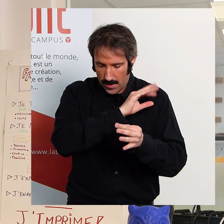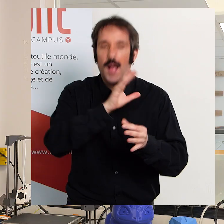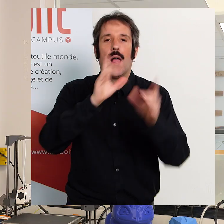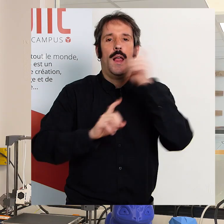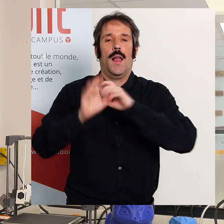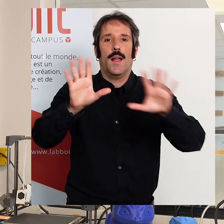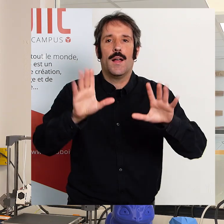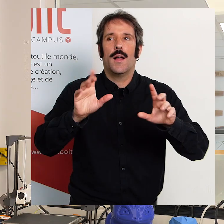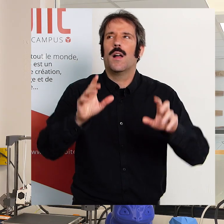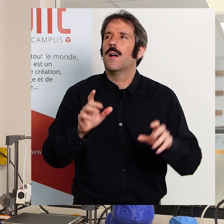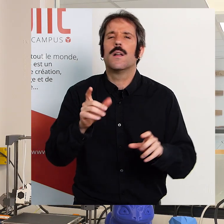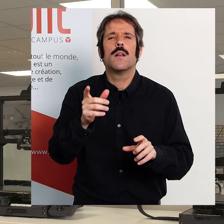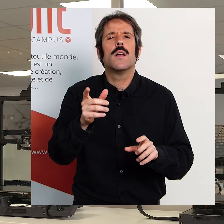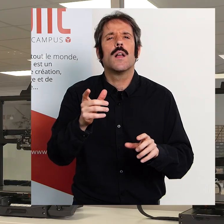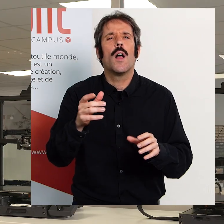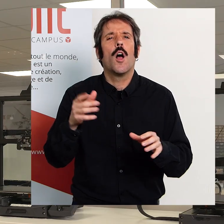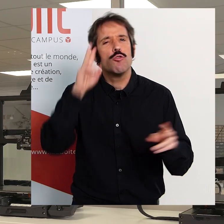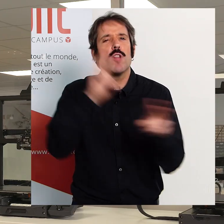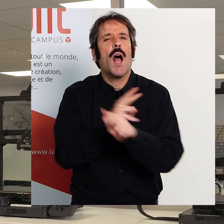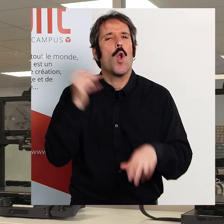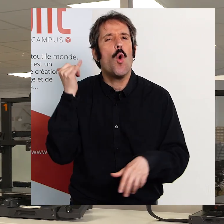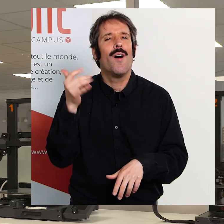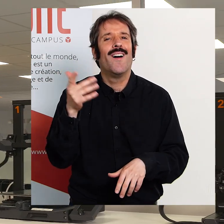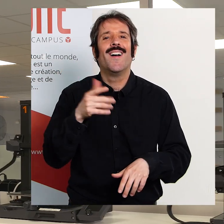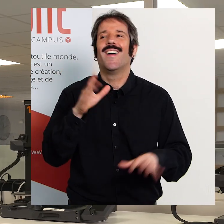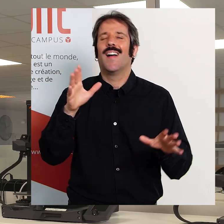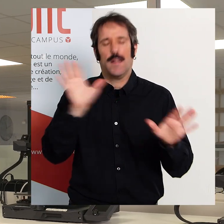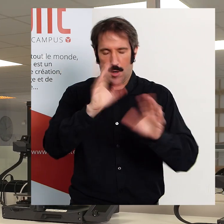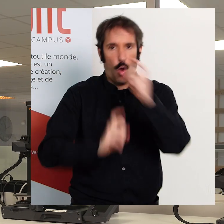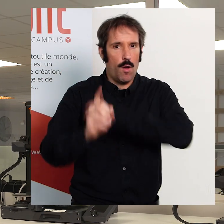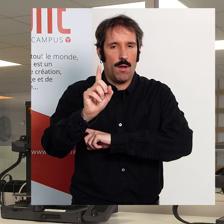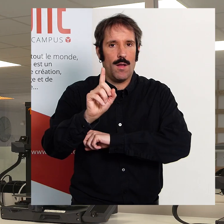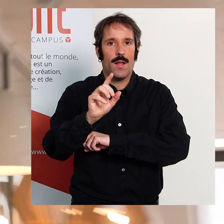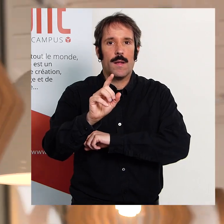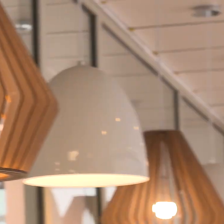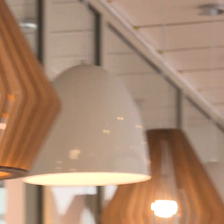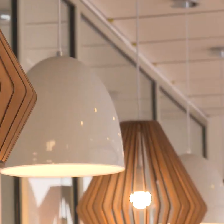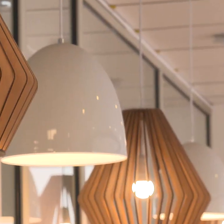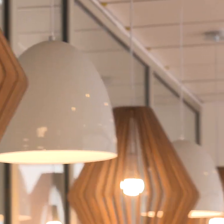recommence. Ça prend généralement beaucoup de temps. Je la refais.